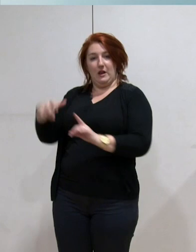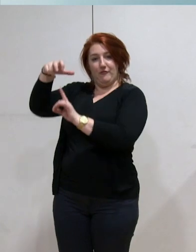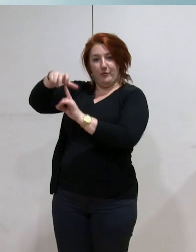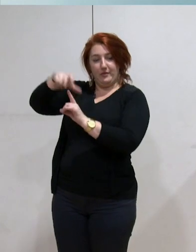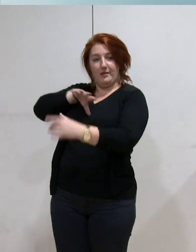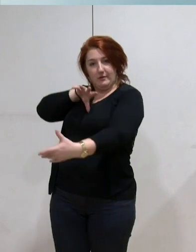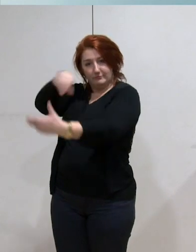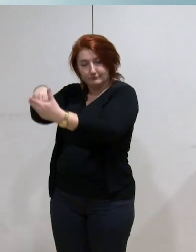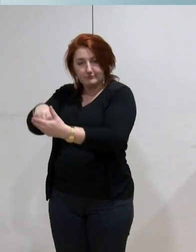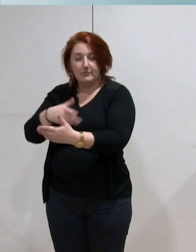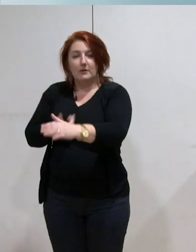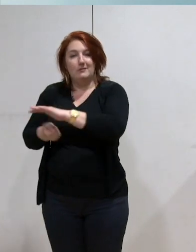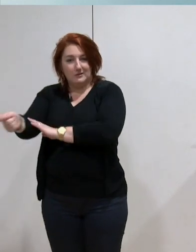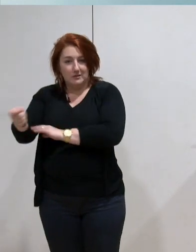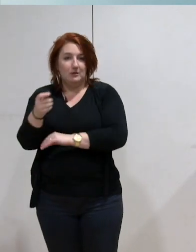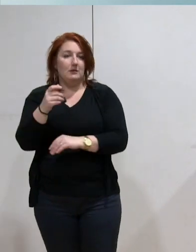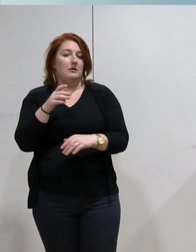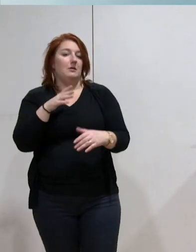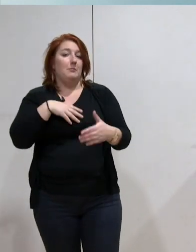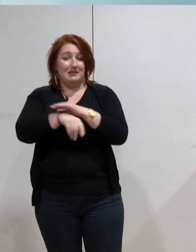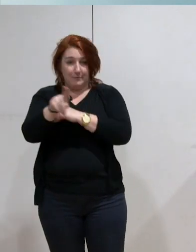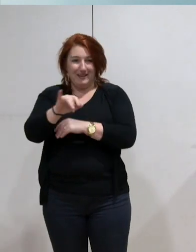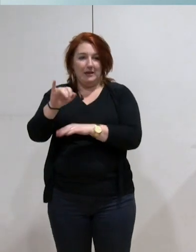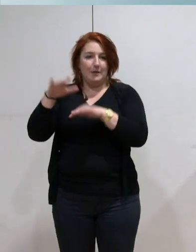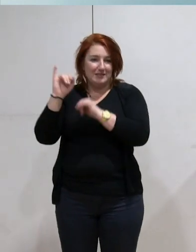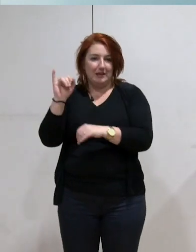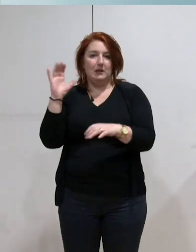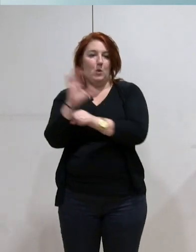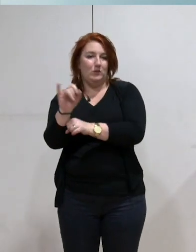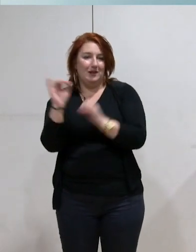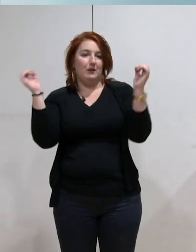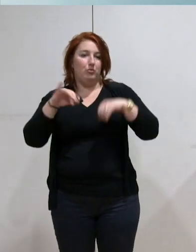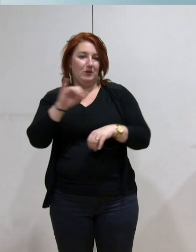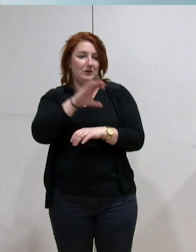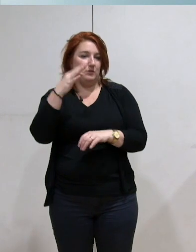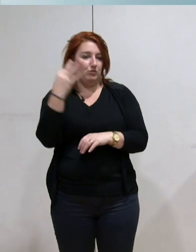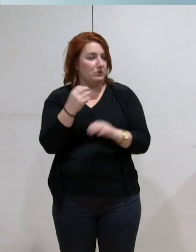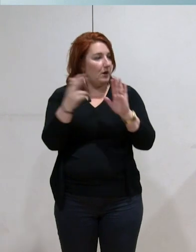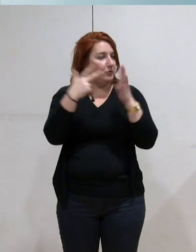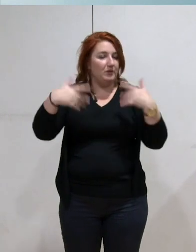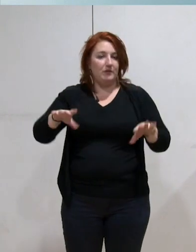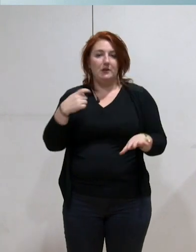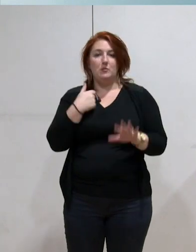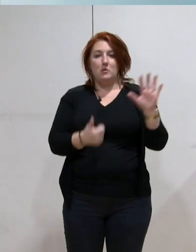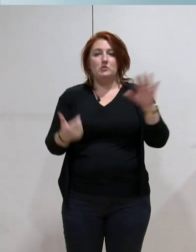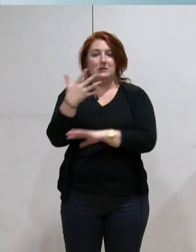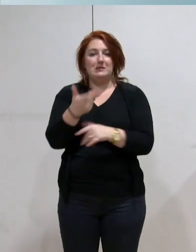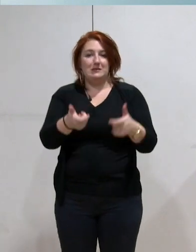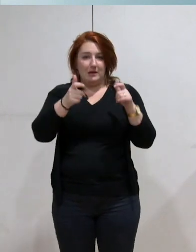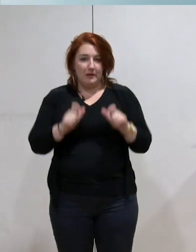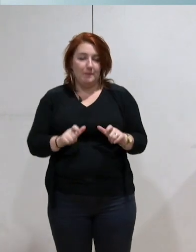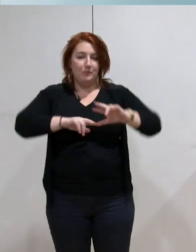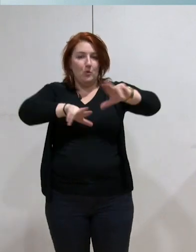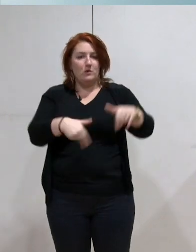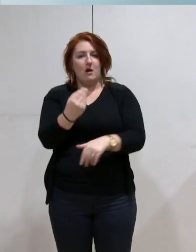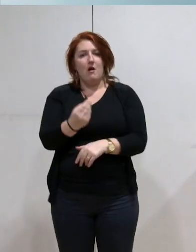qui ne prend pas part au vote qui s'abstient qui vote contre qui vote pour unanimité dB adopté 65 contrat enfant jeunesse entre la